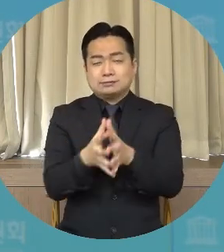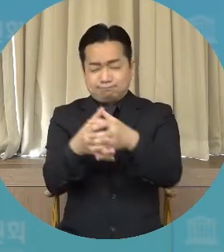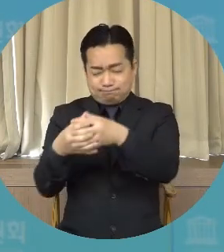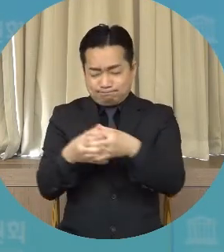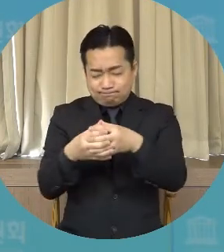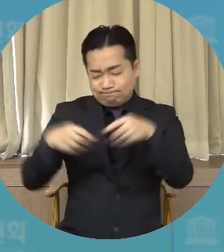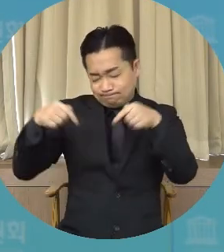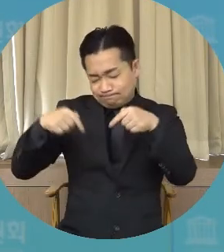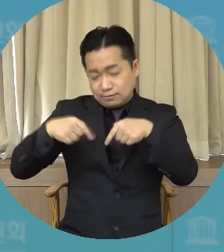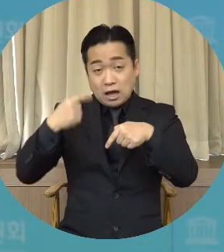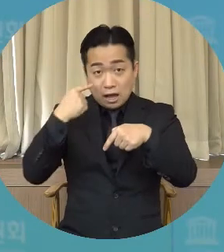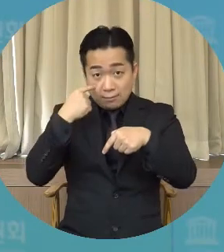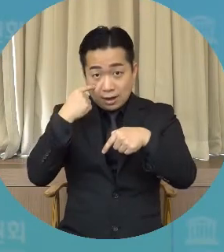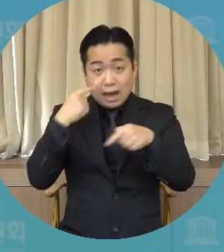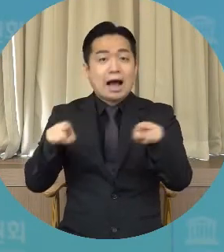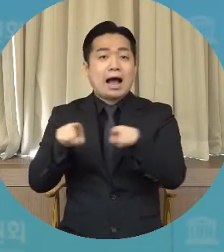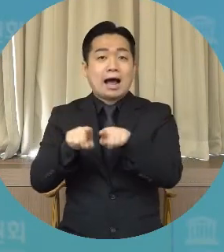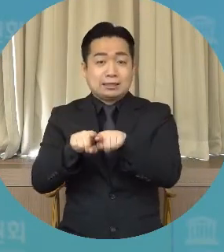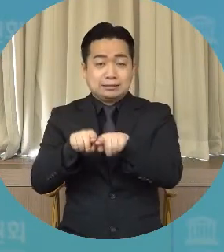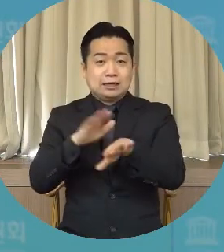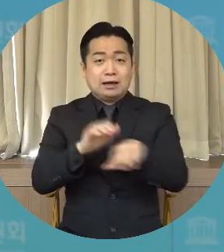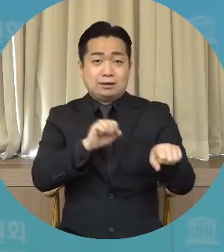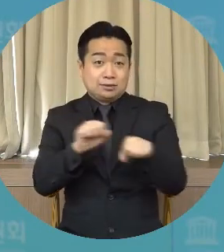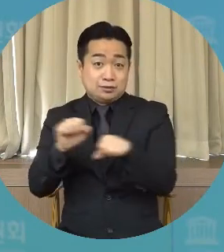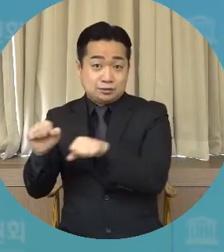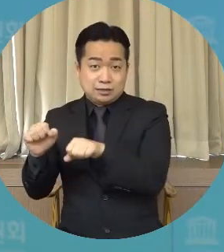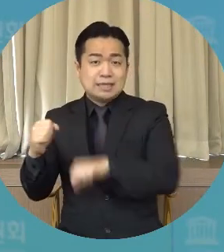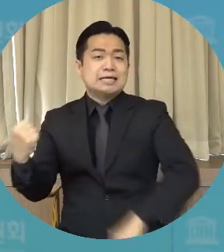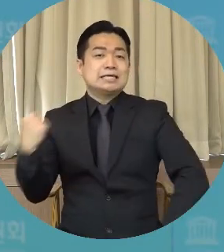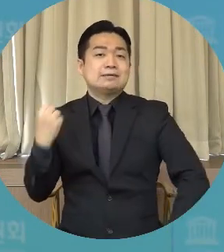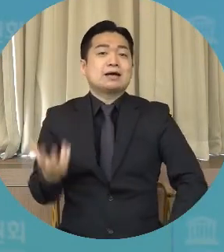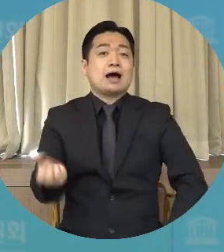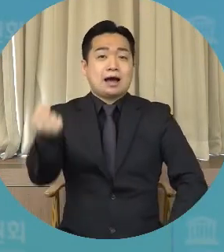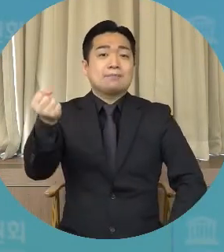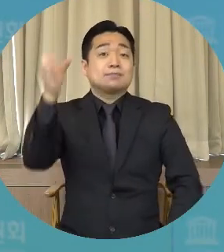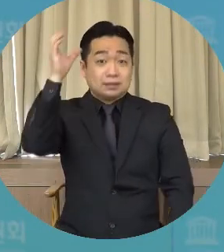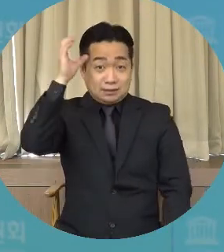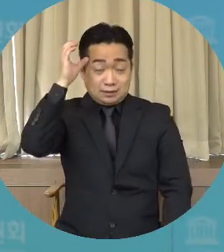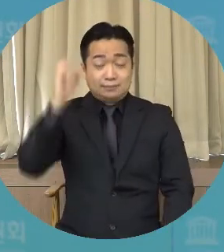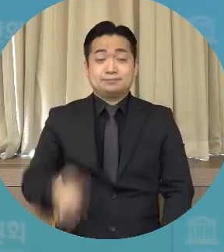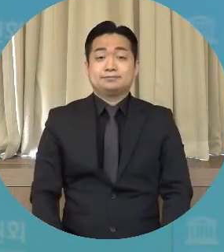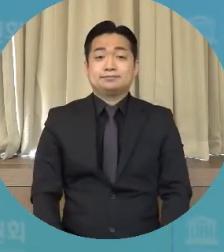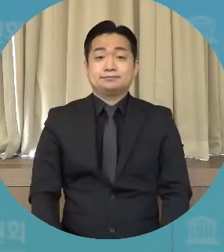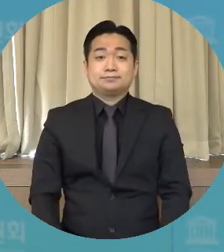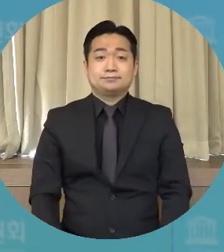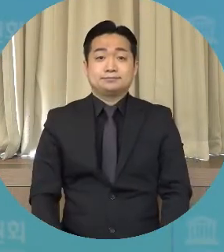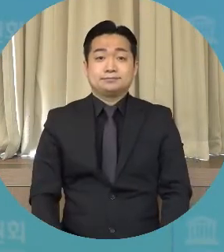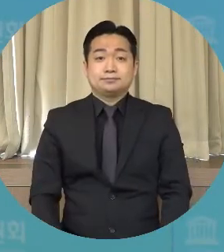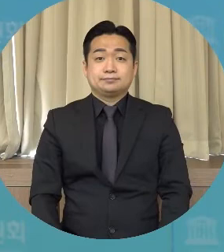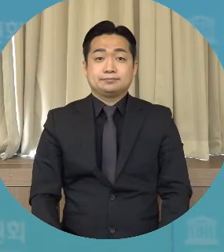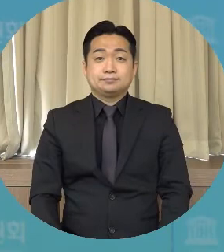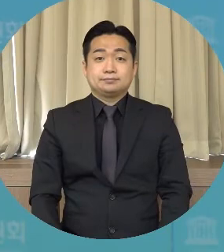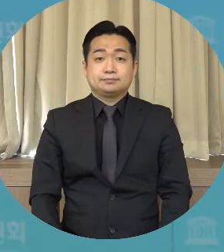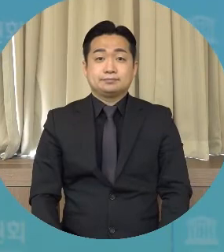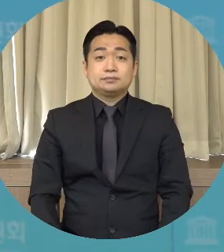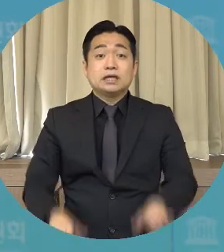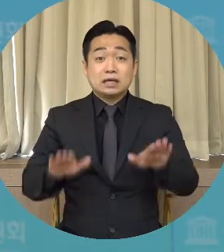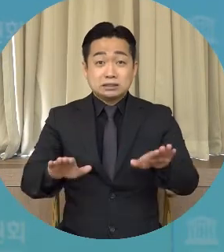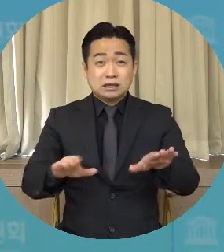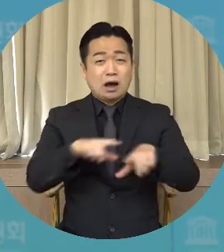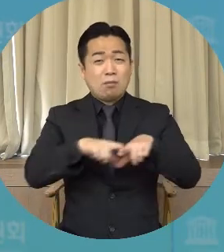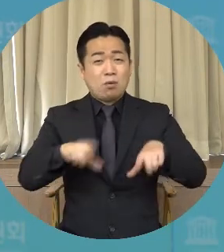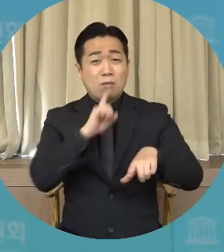공유하고 함께 추진할 수 있는 동력을 얻을 수 있을 것으로 기대합니다. 흔히 100세 시대라고